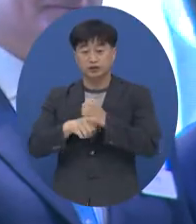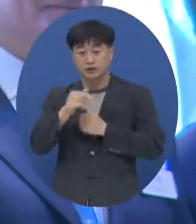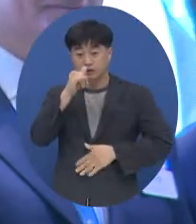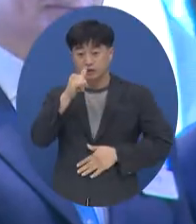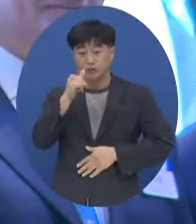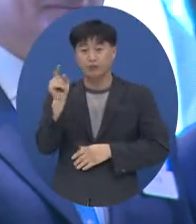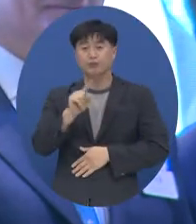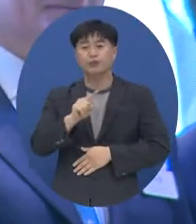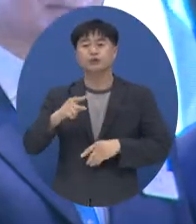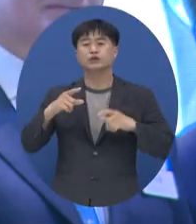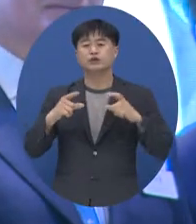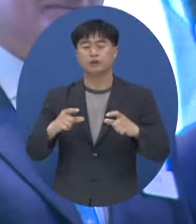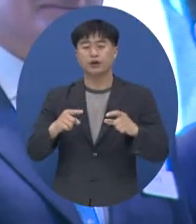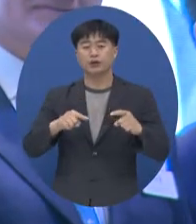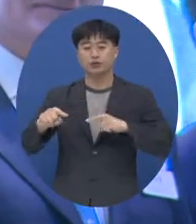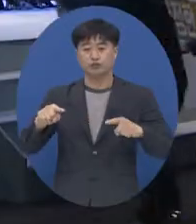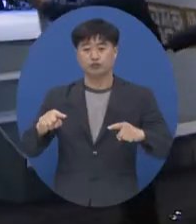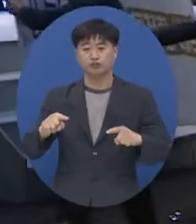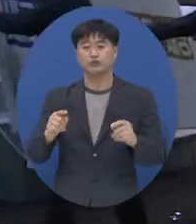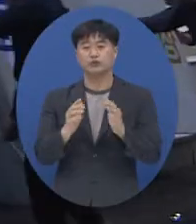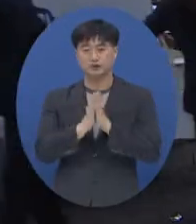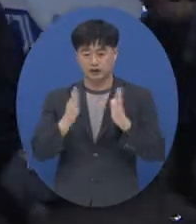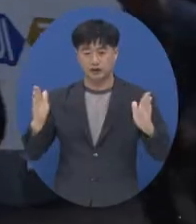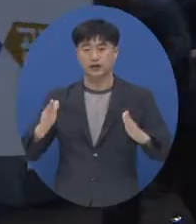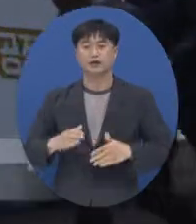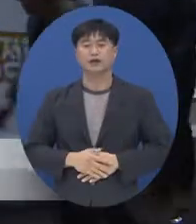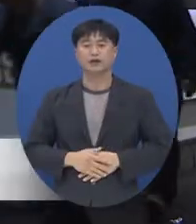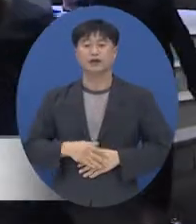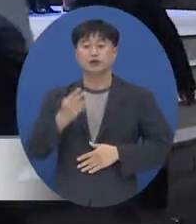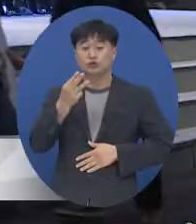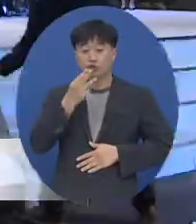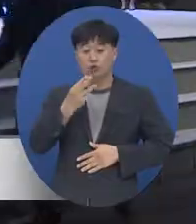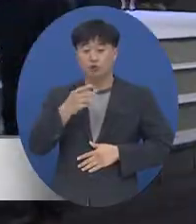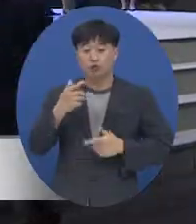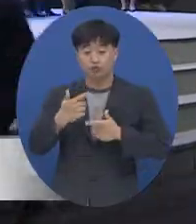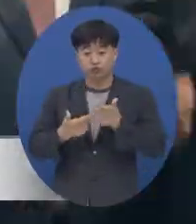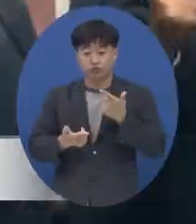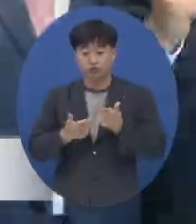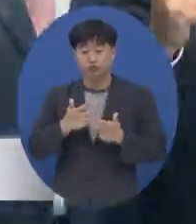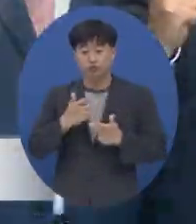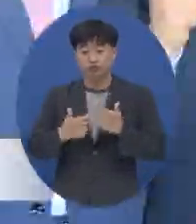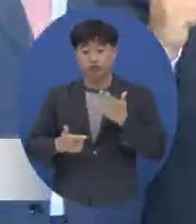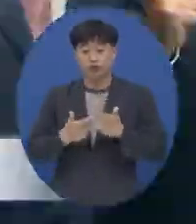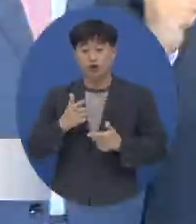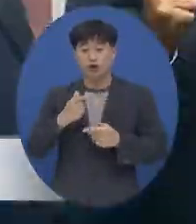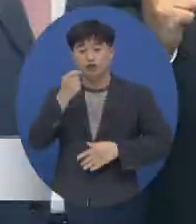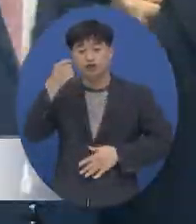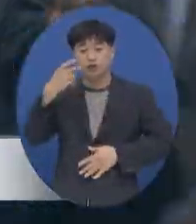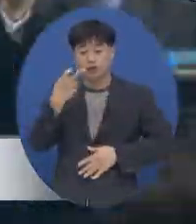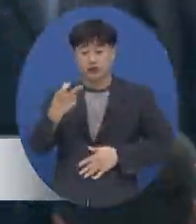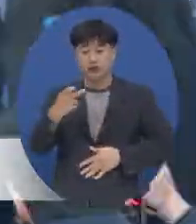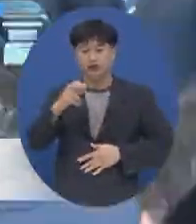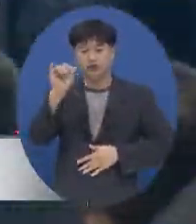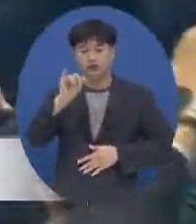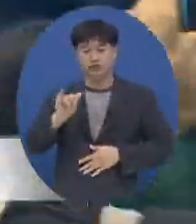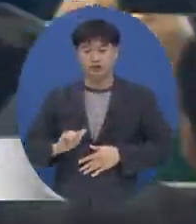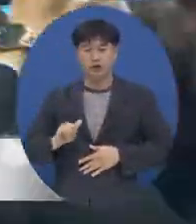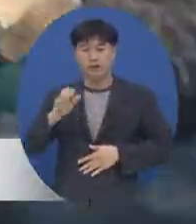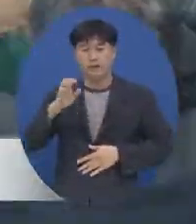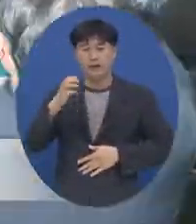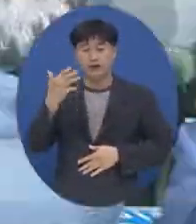기본소득 지방정부 협 의 출범식 입니다 서울과 부산 울산 등 전국 48개